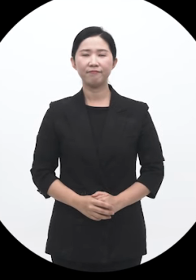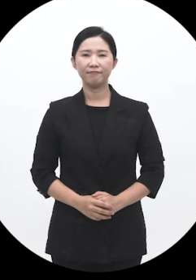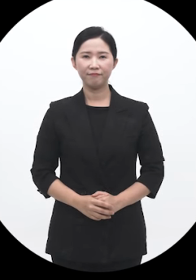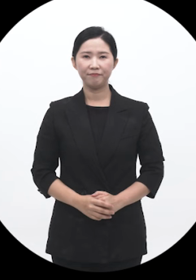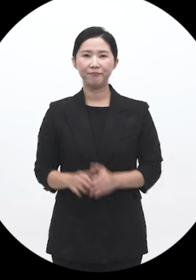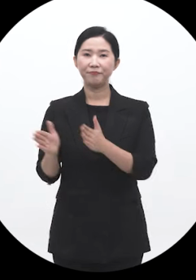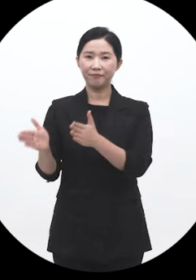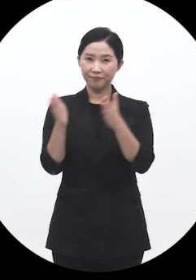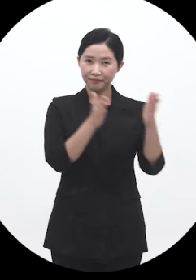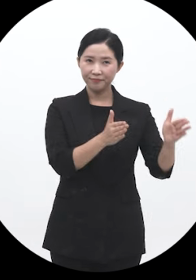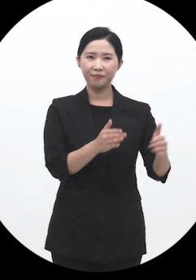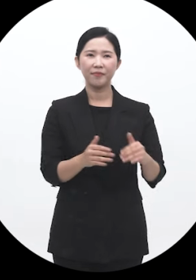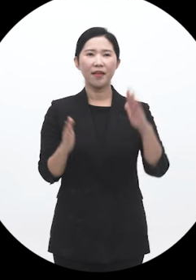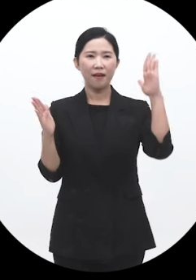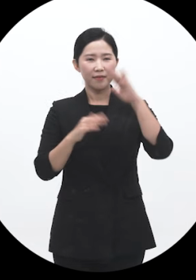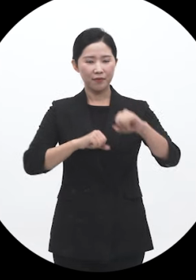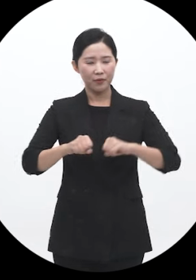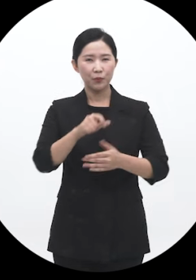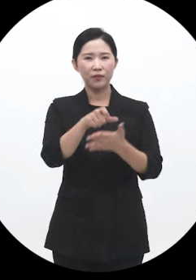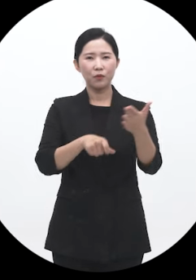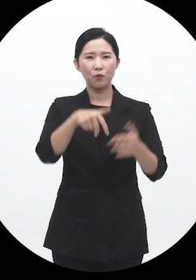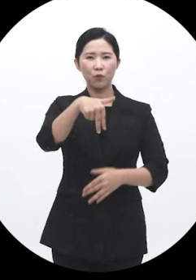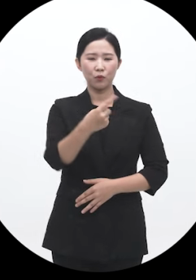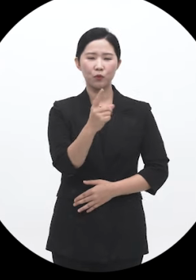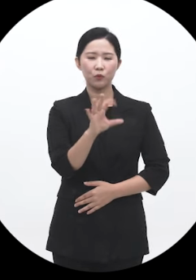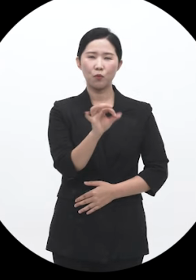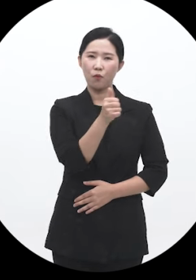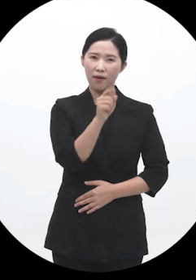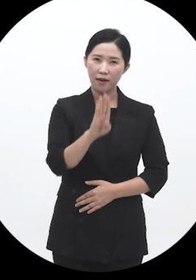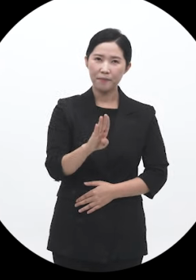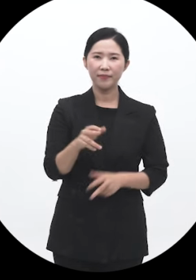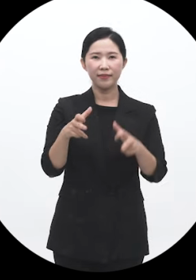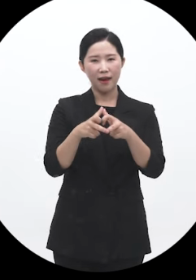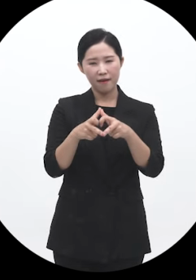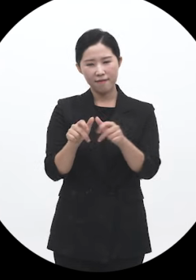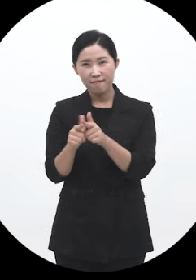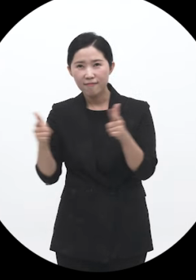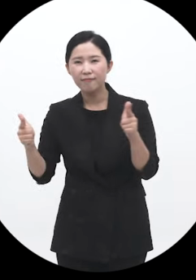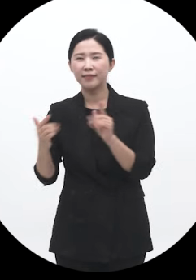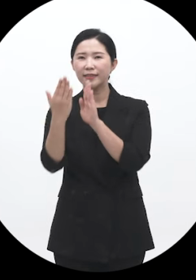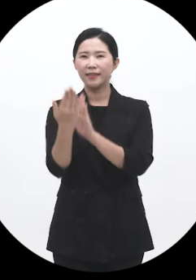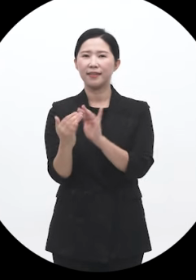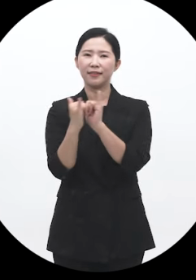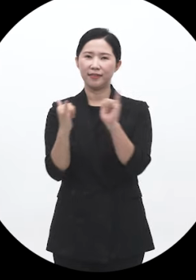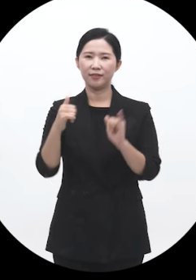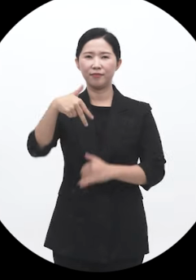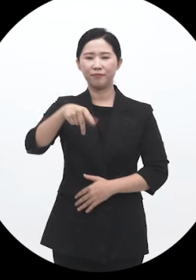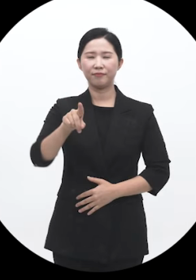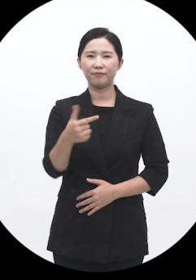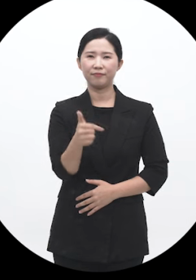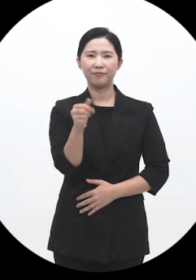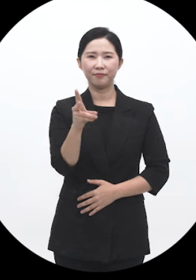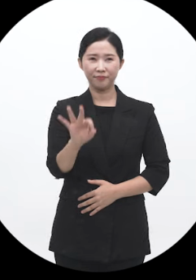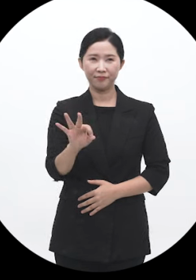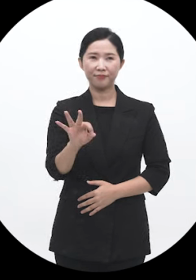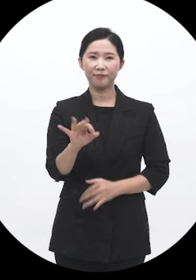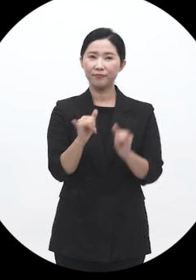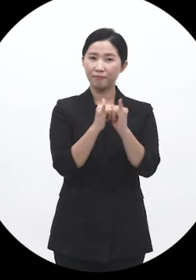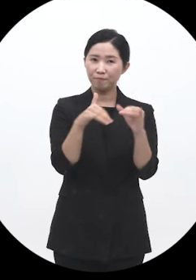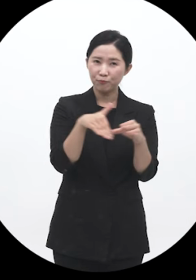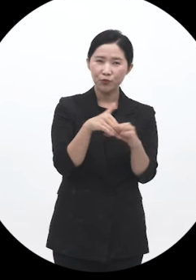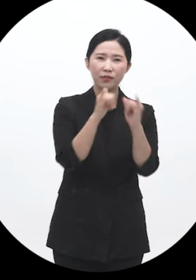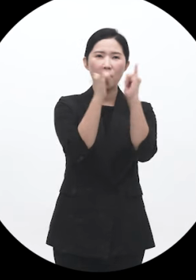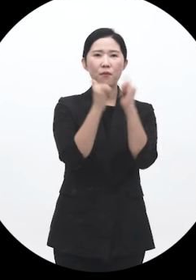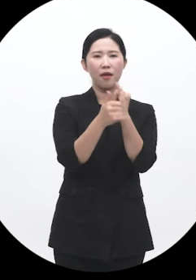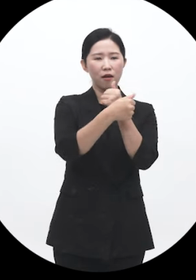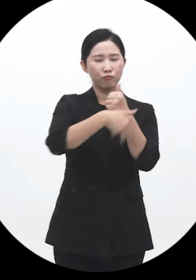다음은 학생부 종합 장애인 등 대상자 전형입니다. 인문사회 계열에서 6명, 자연공학